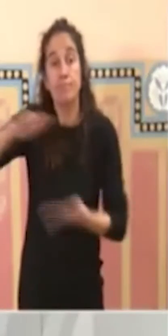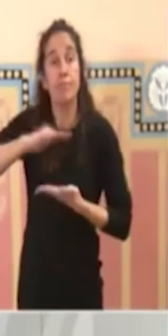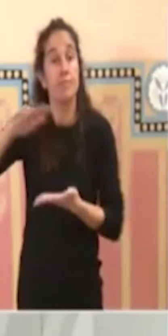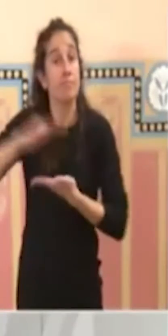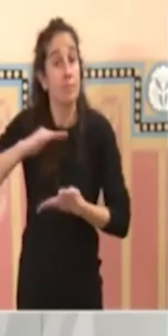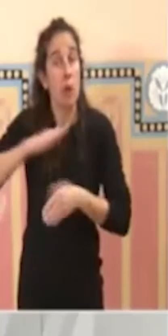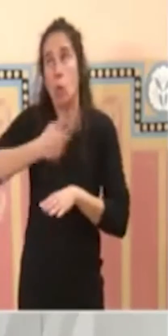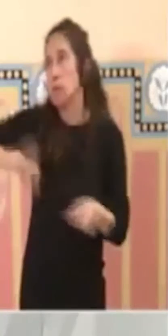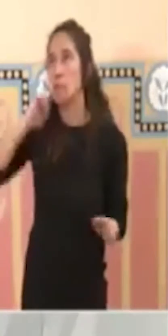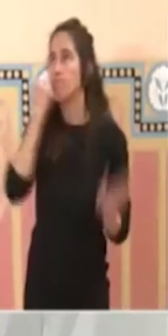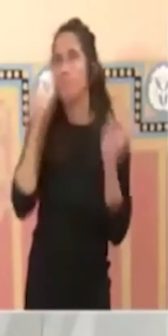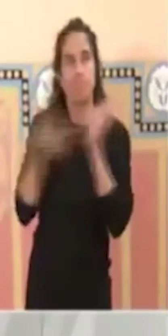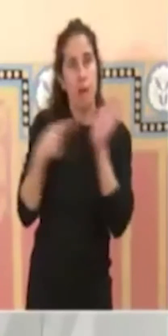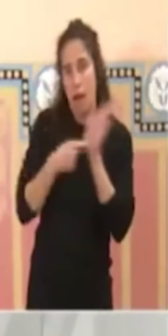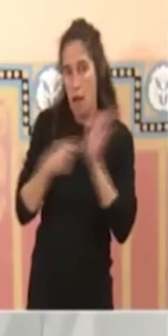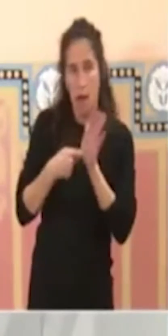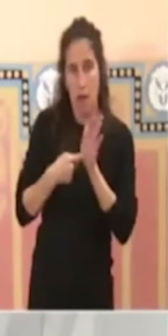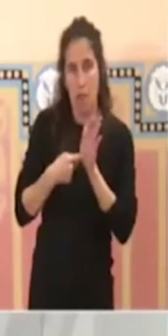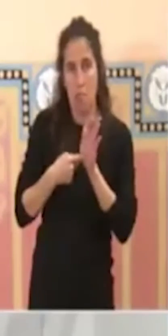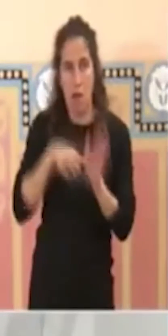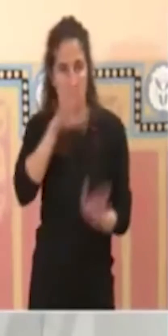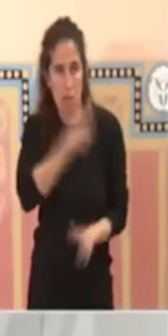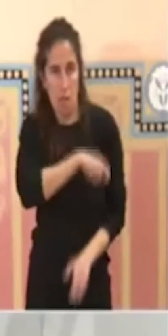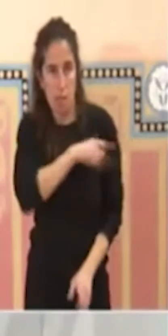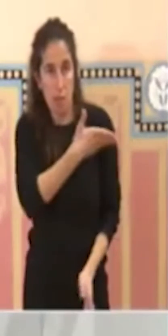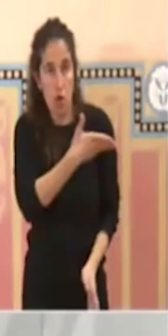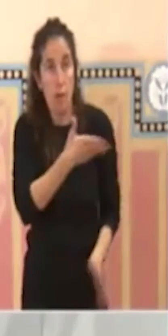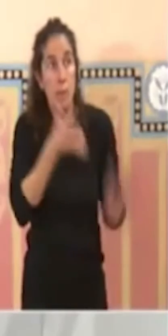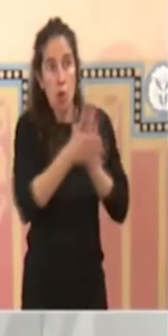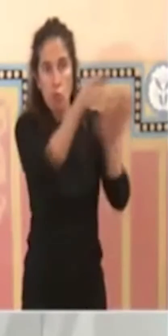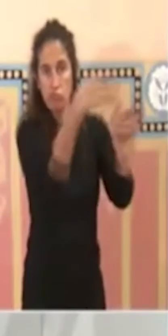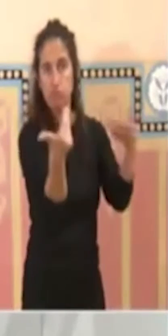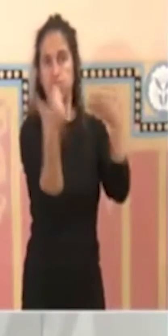ho reclamarem, en aquest cas, a l'estat espanyol, que és el qui té la